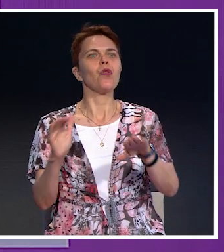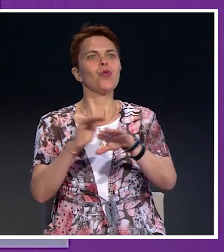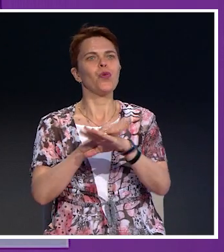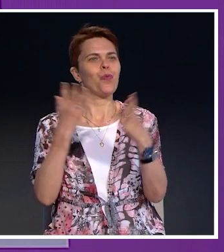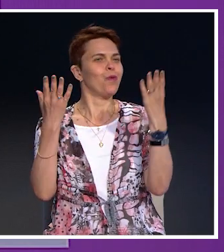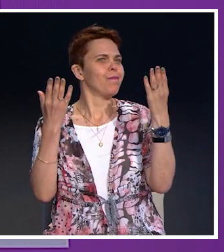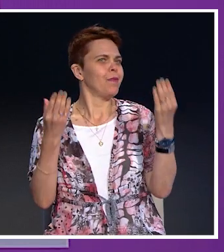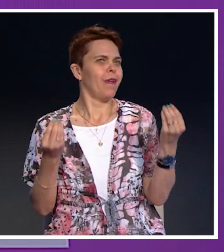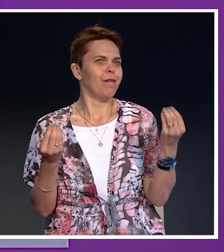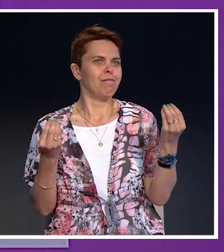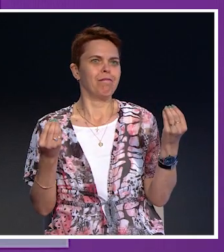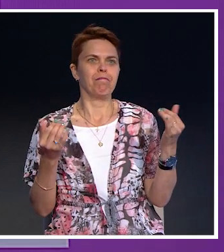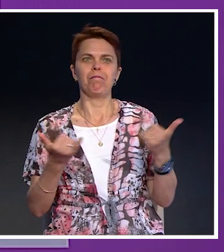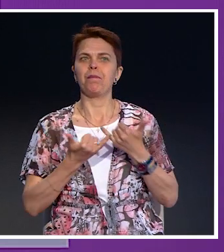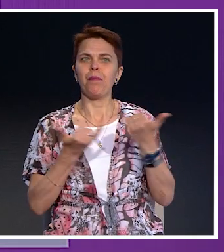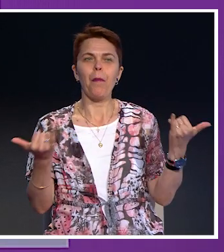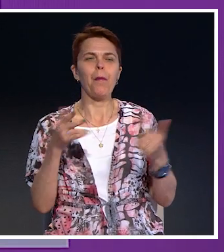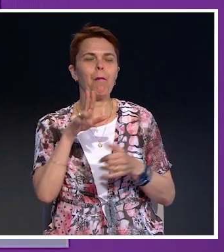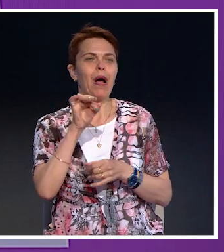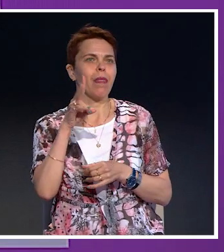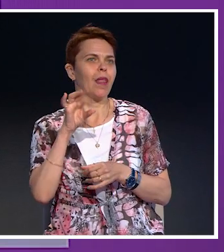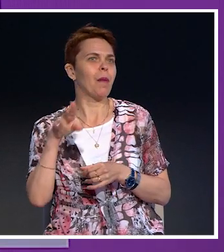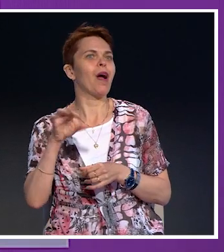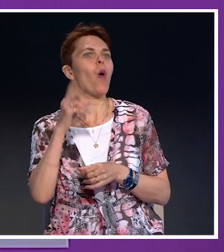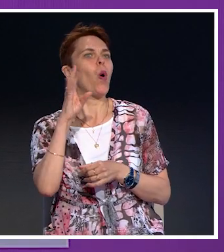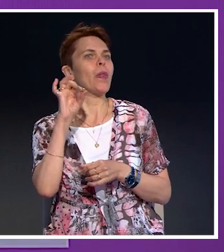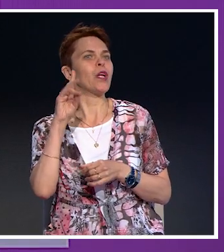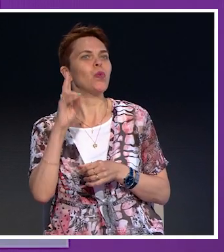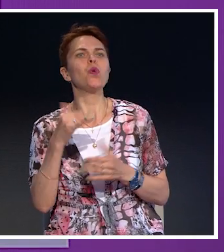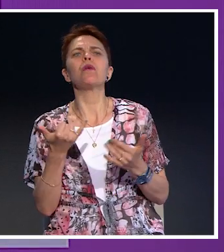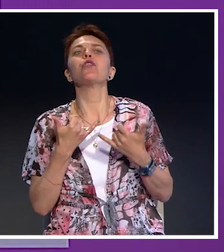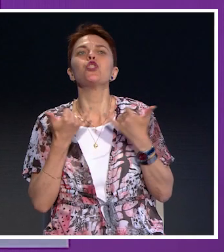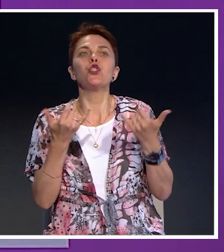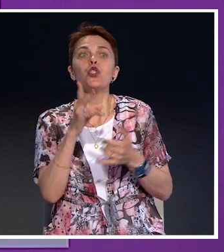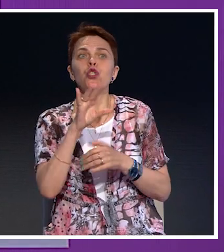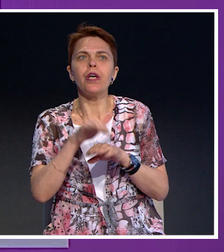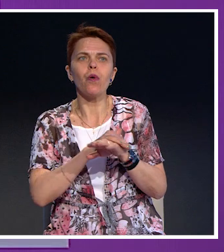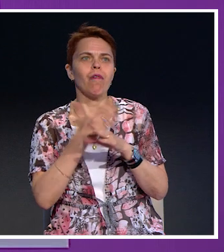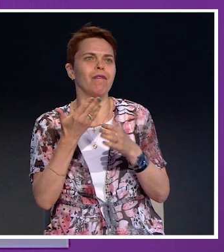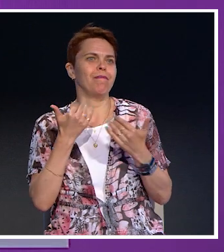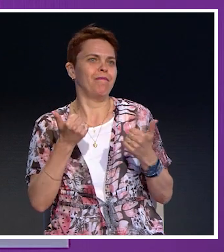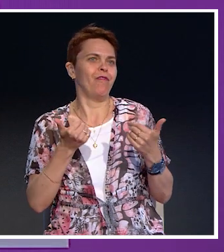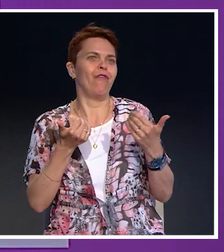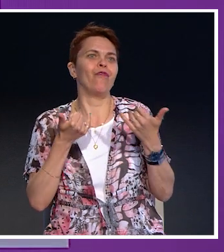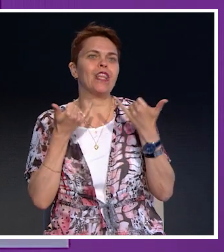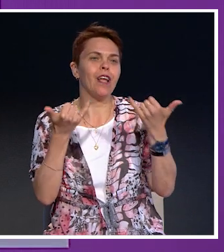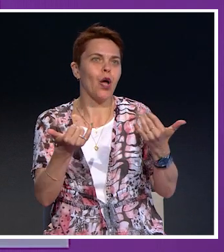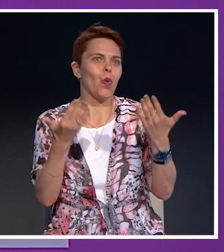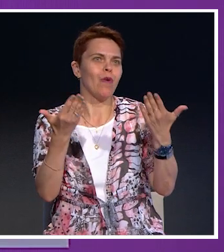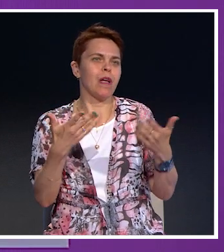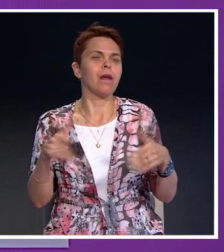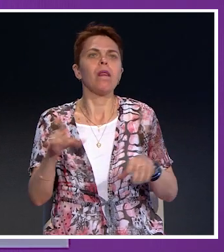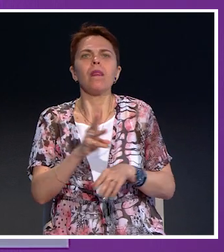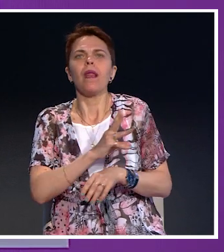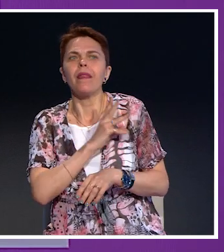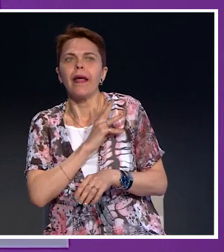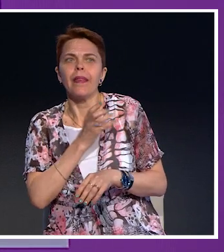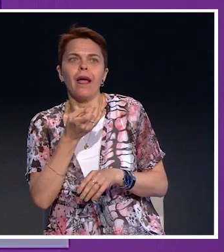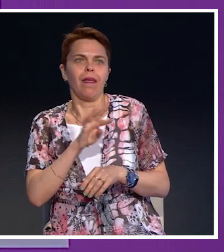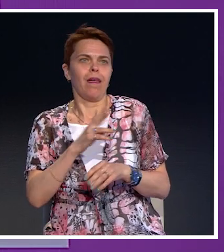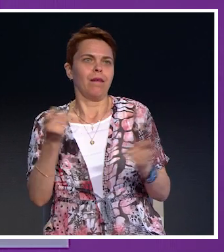Доброго дня, шановні пані та панове. Я, Олена Кондратюк, щиро вітаю всіх, хто знайшов час, можливість,